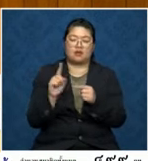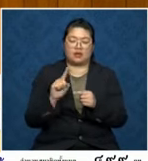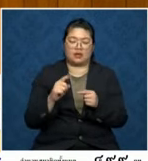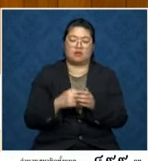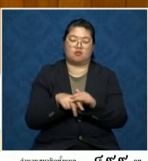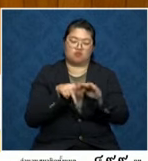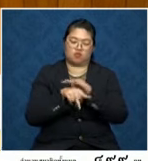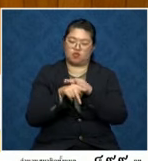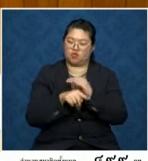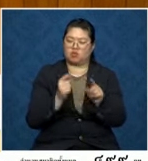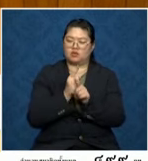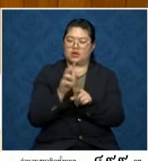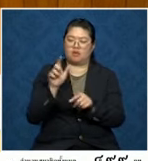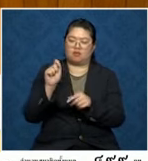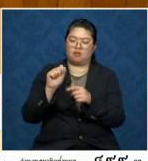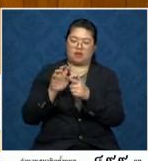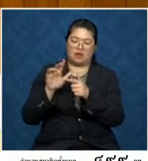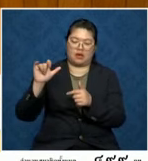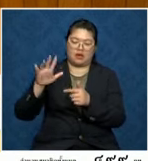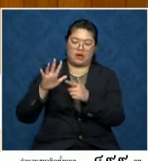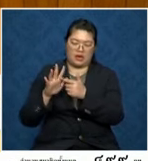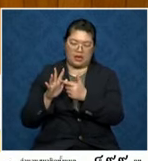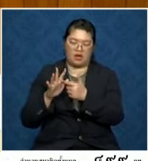ประมวลกฎหมายอาญามาตรา